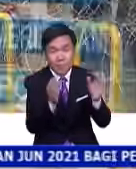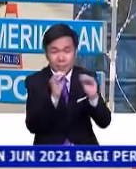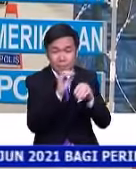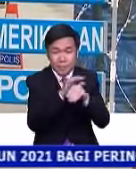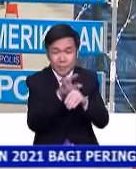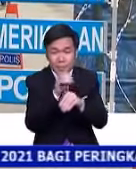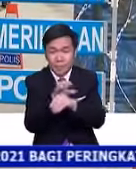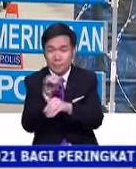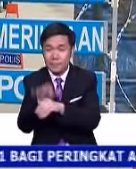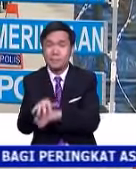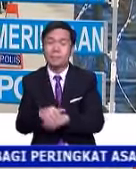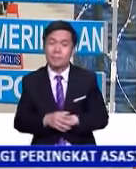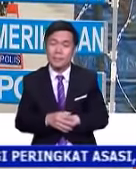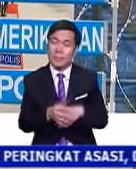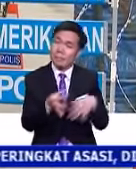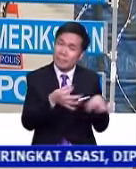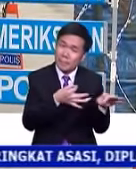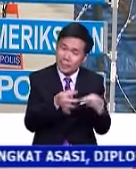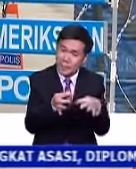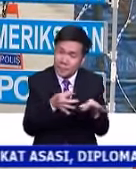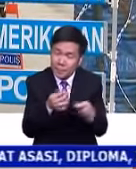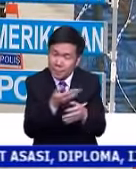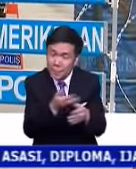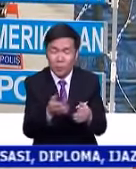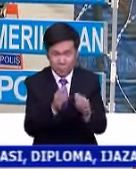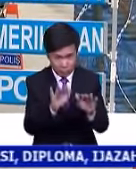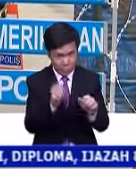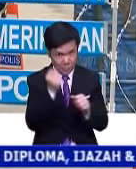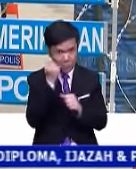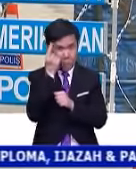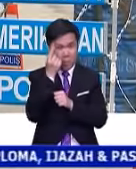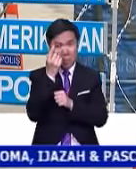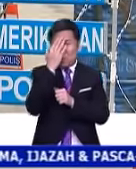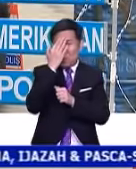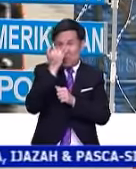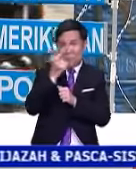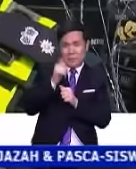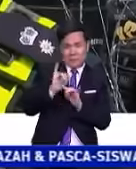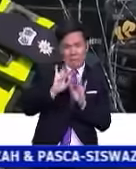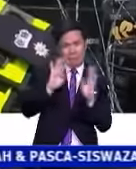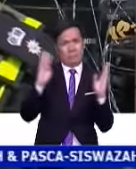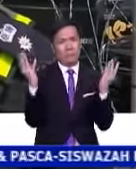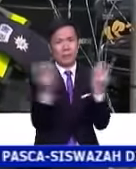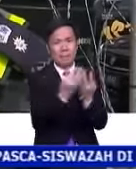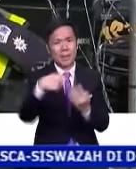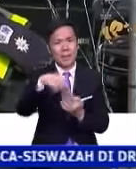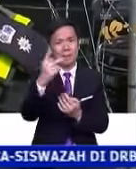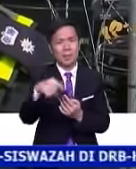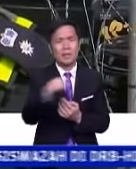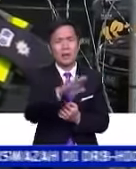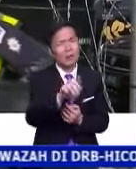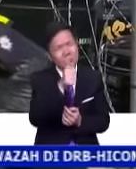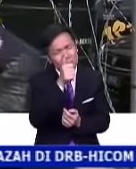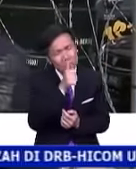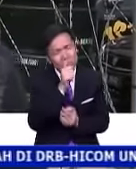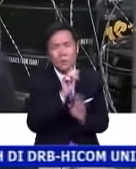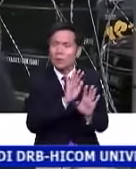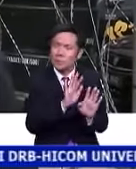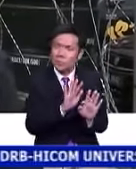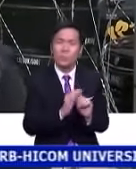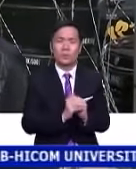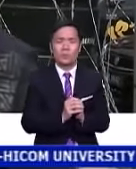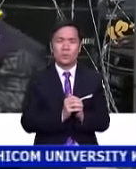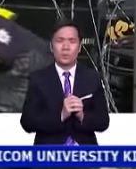diorang agar mereka ni memahami tujuan kita buat PKPD ini. Bukan kita nak menyusahkan mereka, bukan. Tujuan utama